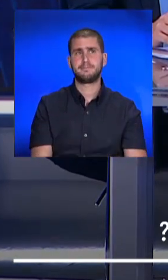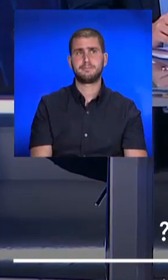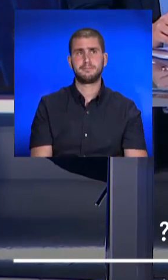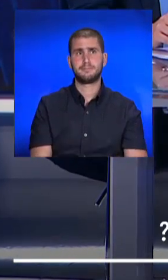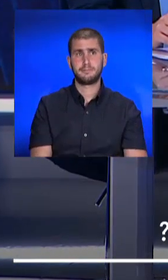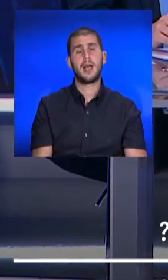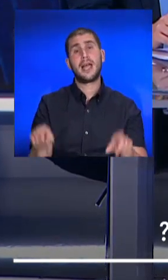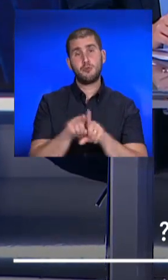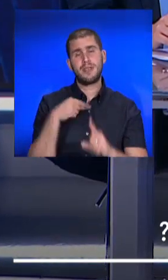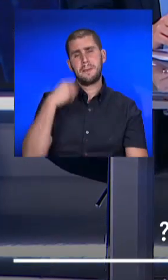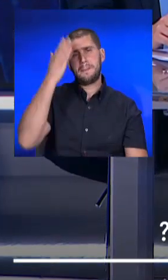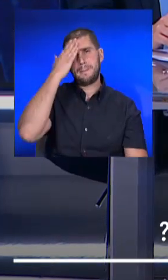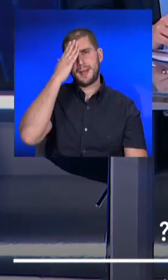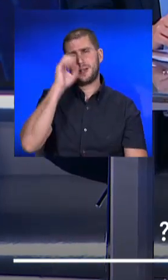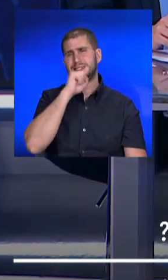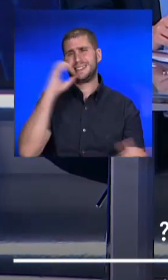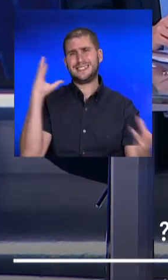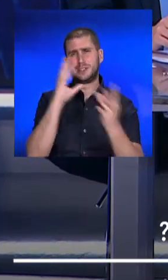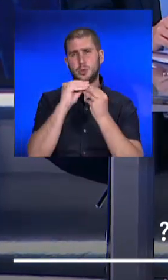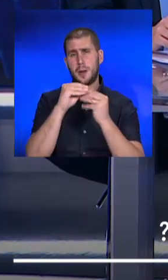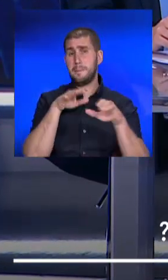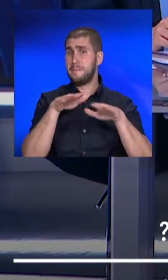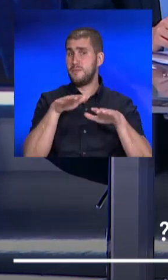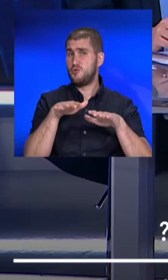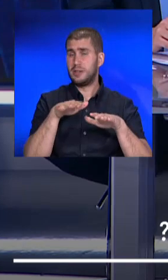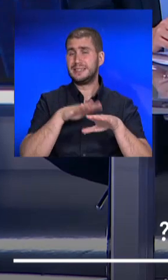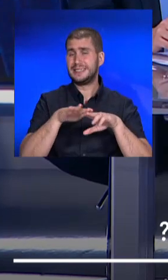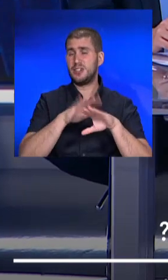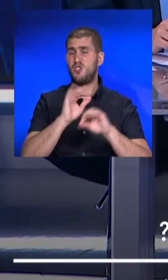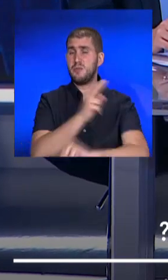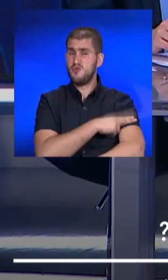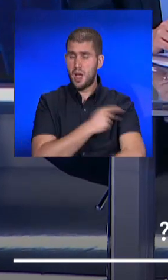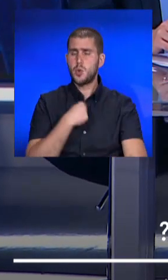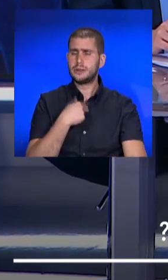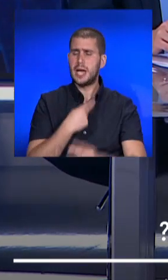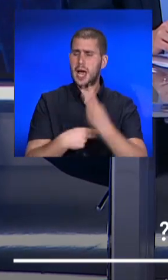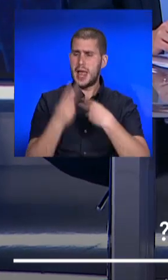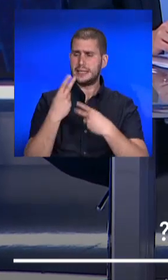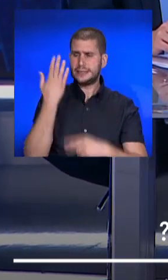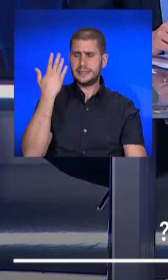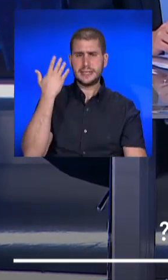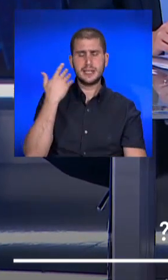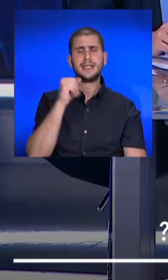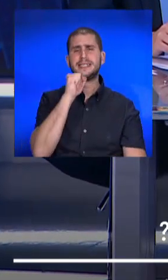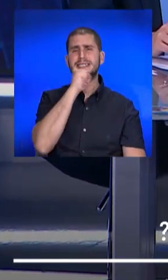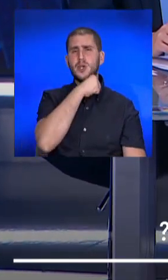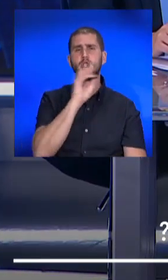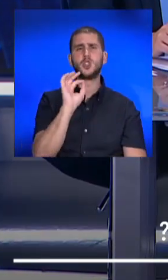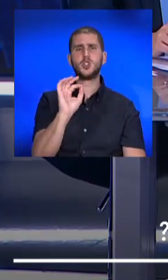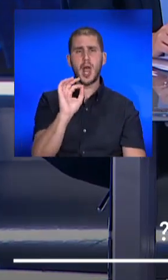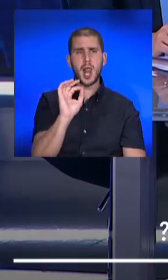כמו שאני מכירה את ההיסטוריה של המשטרה, אני רוצה להחזיר אותך רגע להיסטוריה, זאת